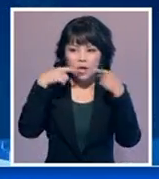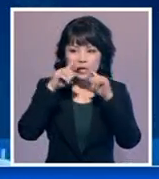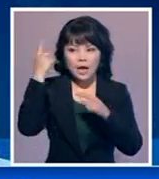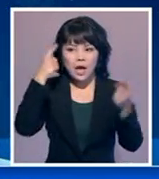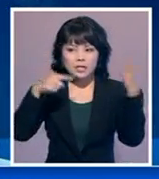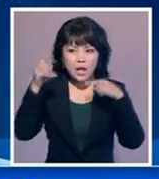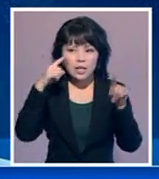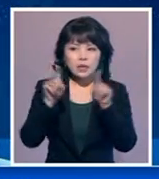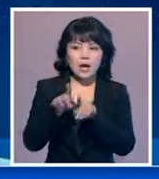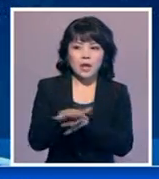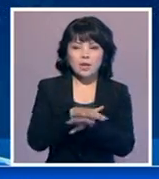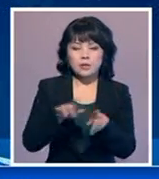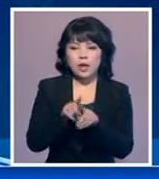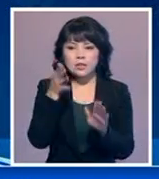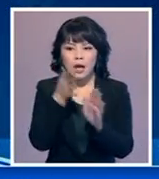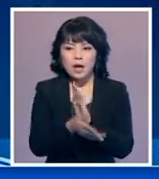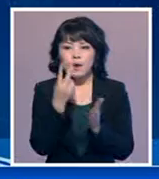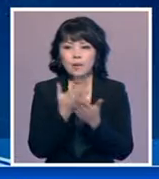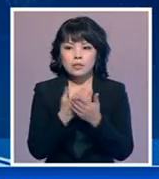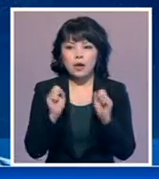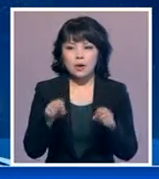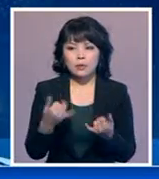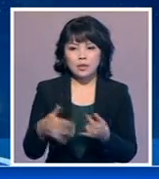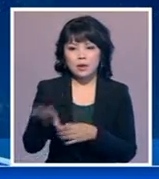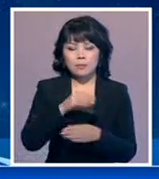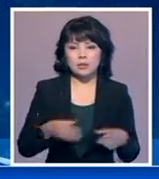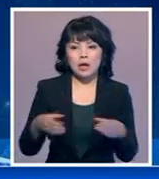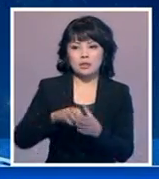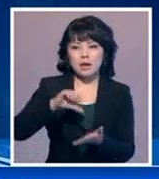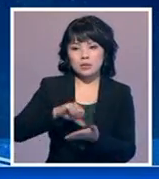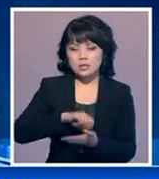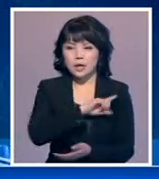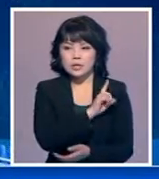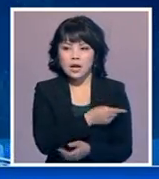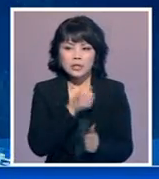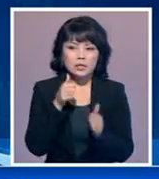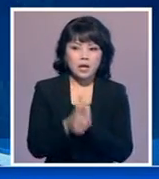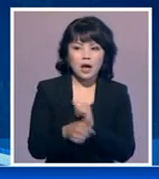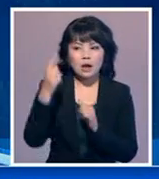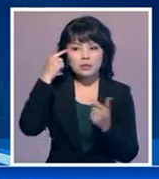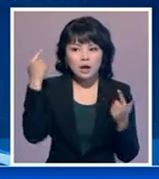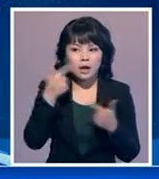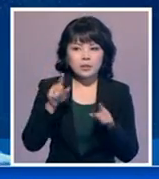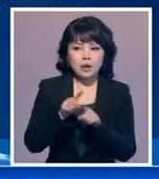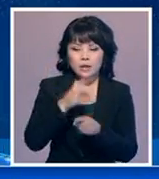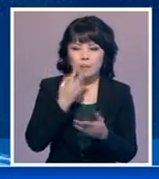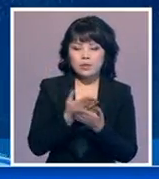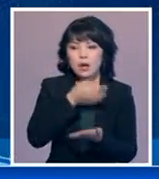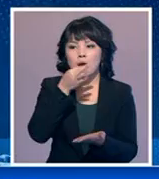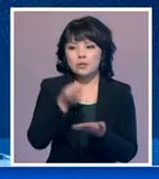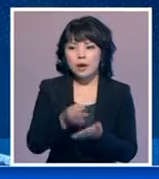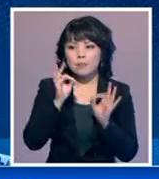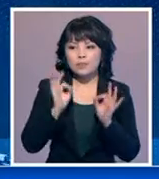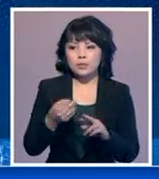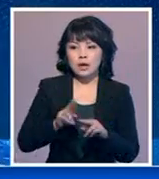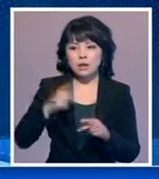идеялар мен білімді бойға сіңіруге дайын тұратын, сыни тұрғыдан және жасампаздық ыңғайда ойлай білетін, өз еңбегіне жауапкершілікпен